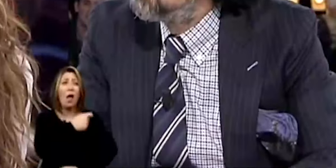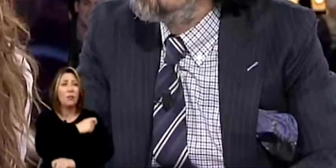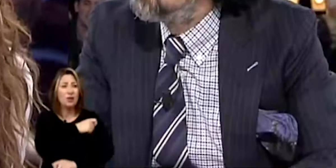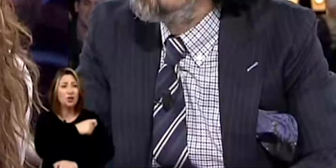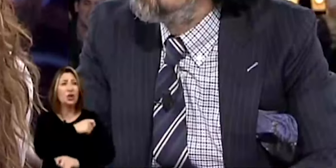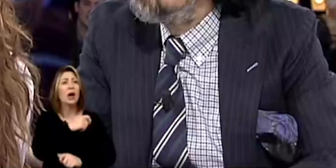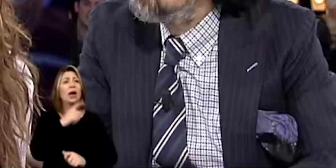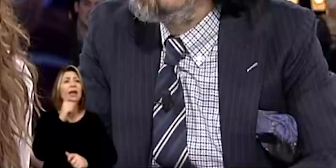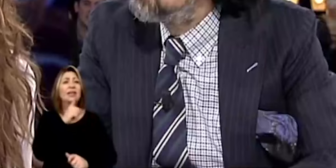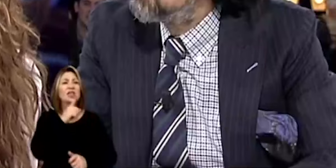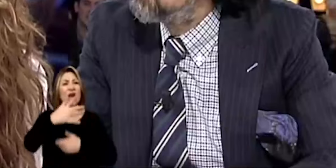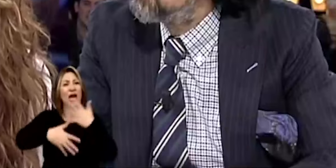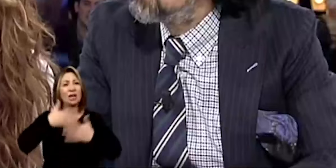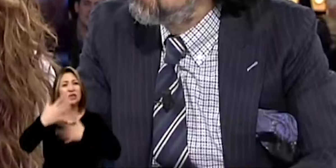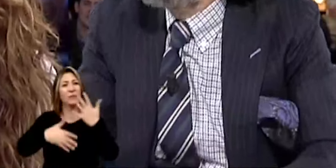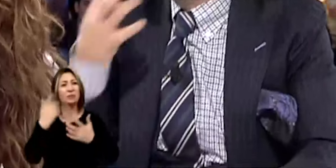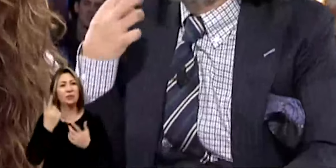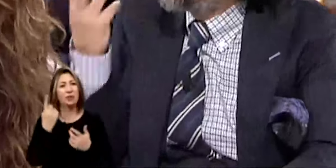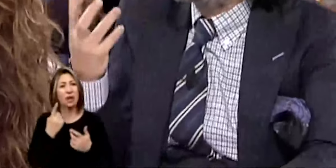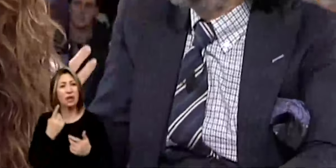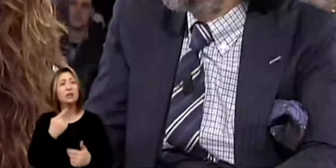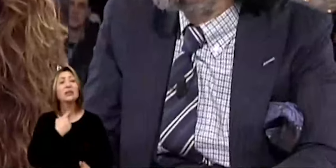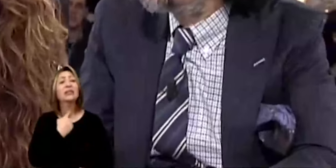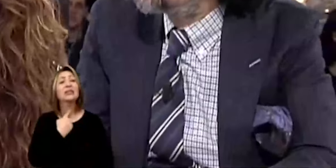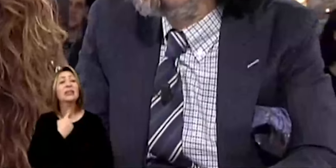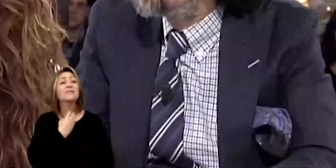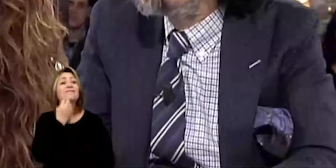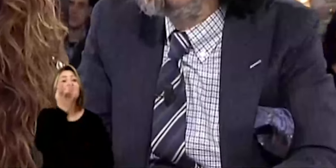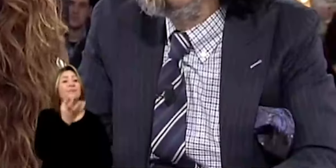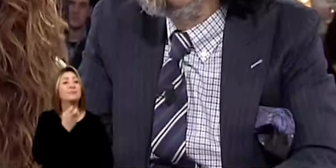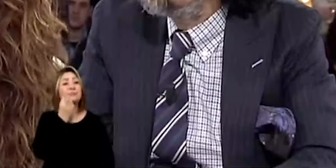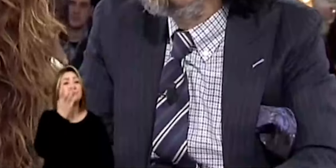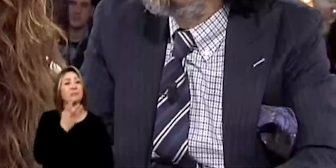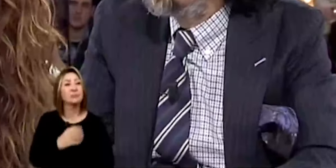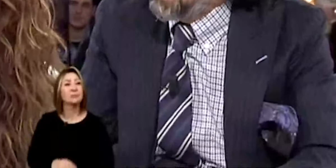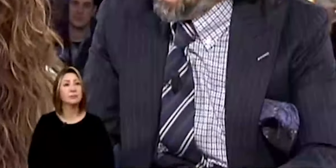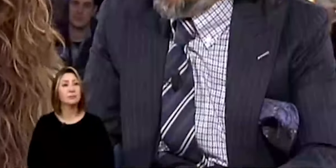Almanca ile İngilizcenin karışımı gibi bir şey. Bir de çok gırtlaktan kolay. Gelen sesler var. Evet.